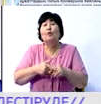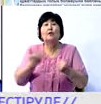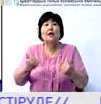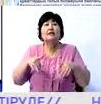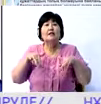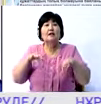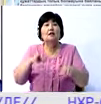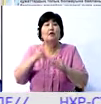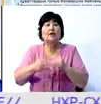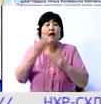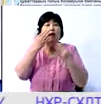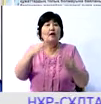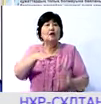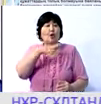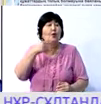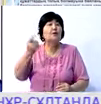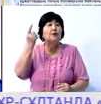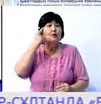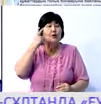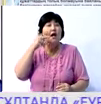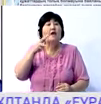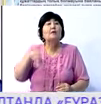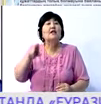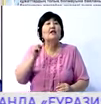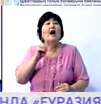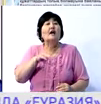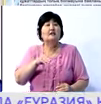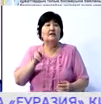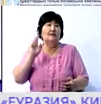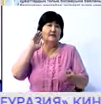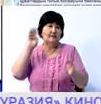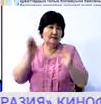бойынша халық көптеп түсінген, медиаторлар жүгініп,